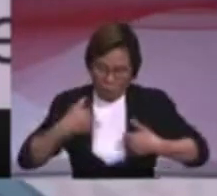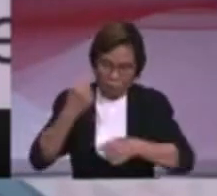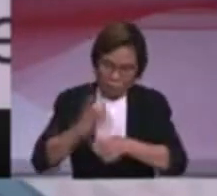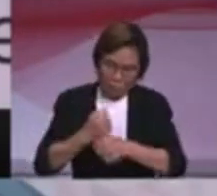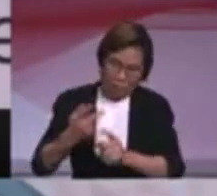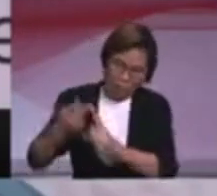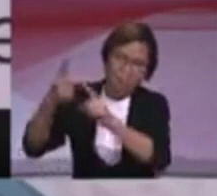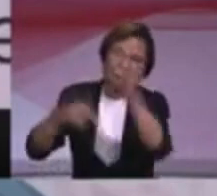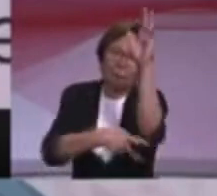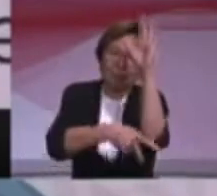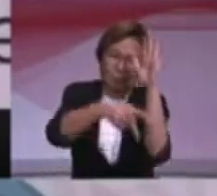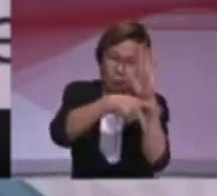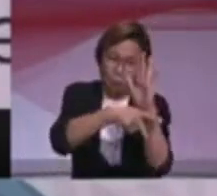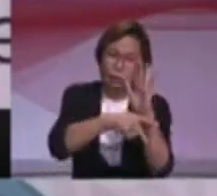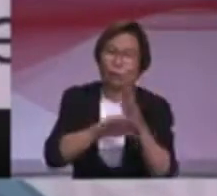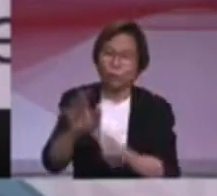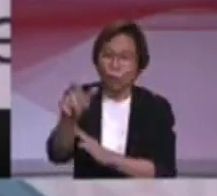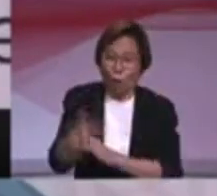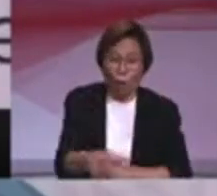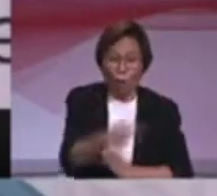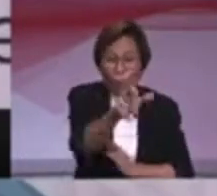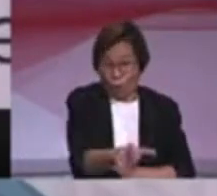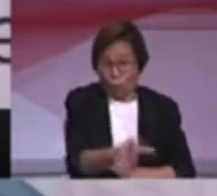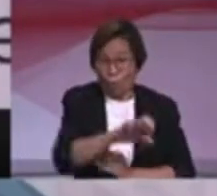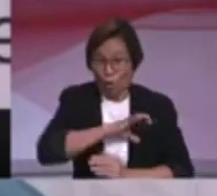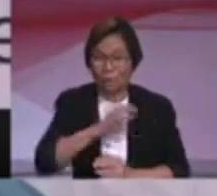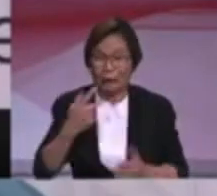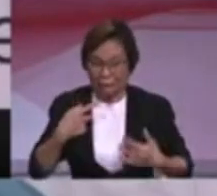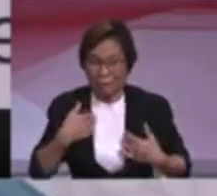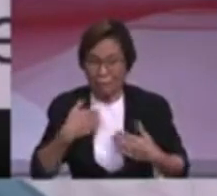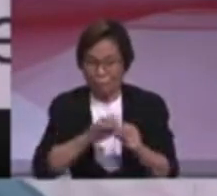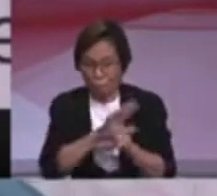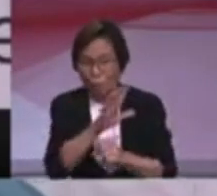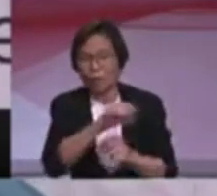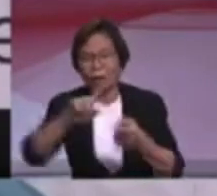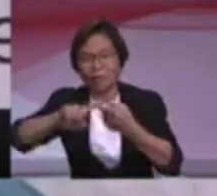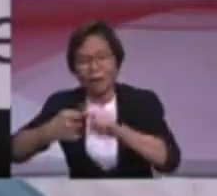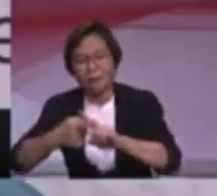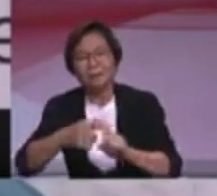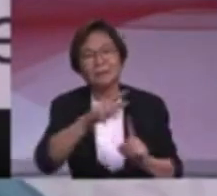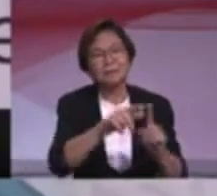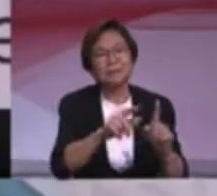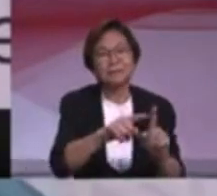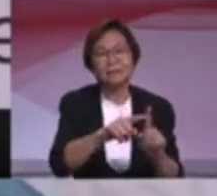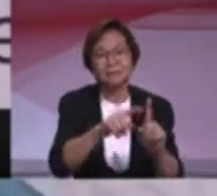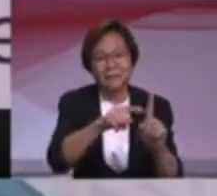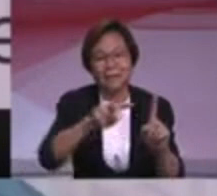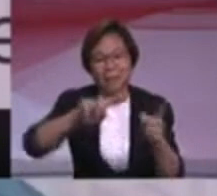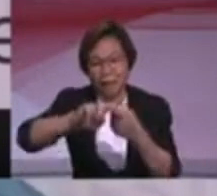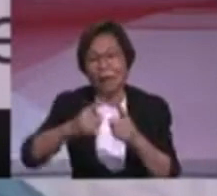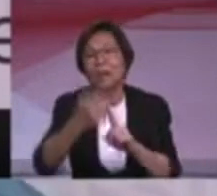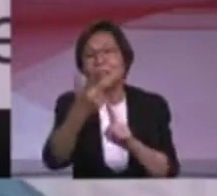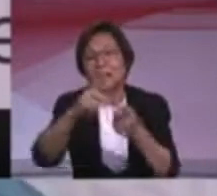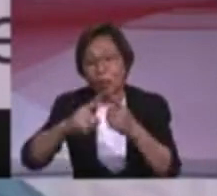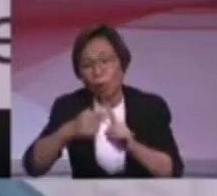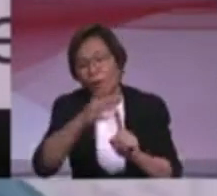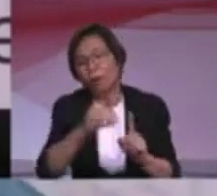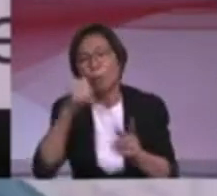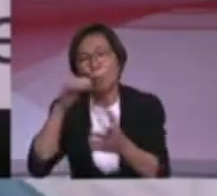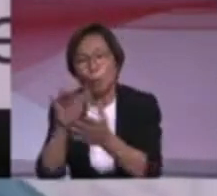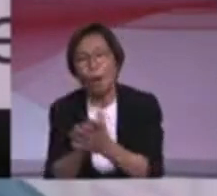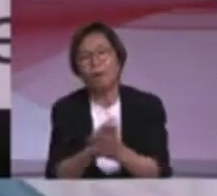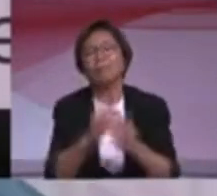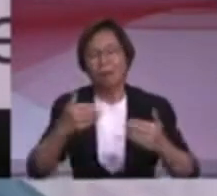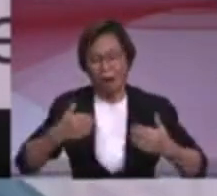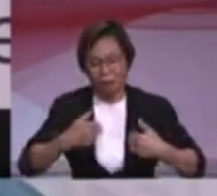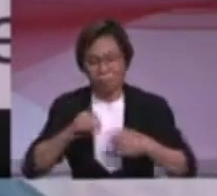di parlimen, beliau juga dikenal pasti positif, dan juga tiga rakan beliau positif dan juga isteri positif.